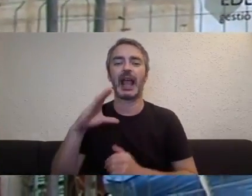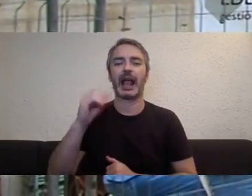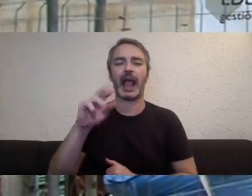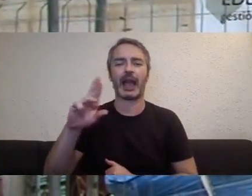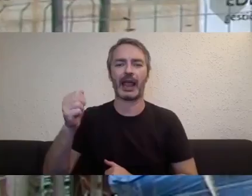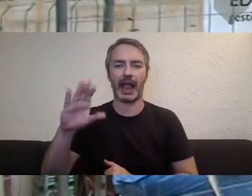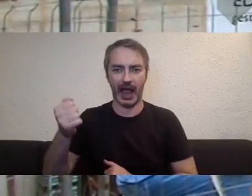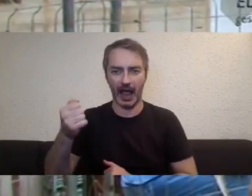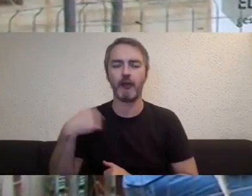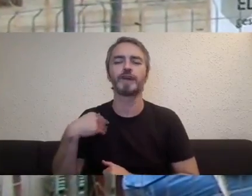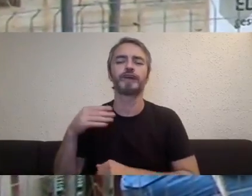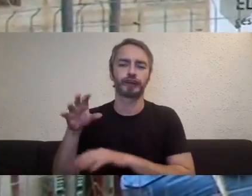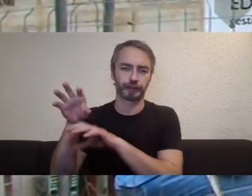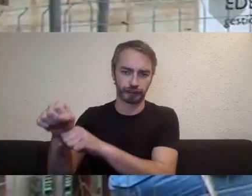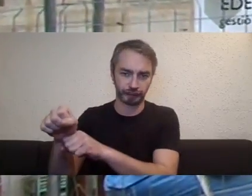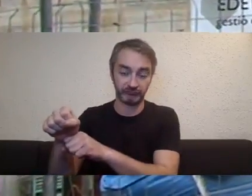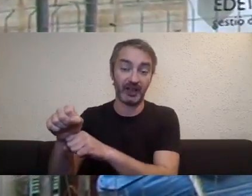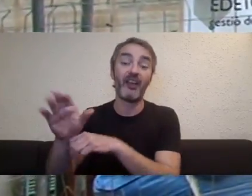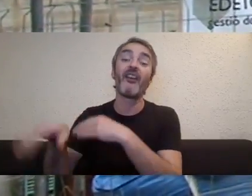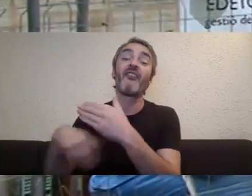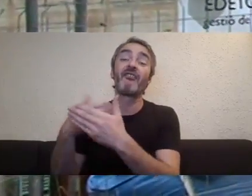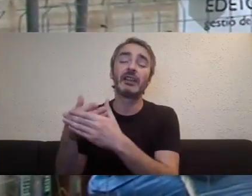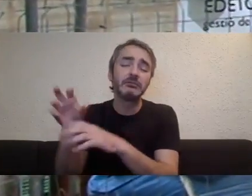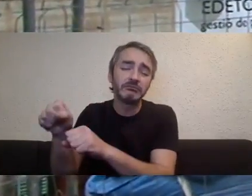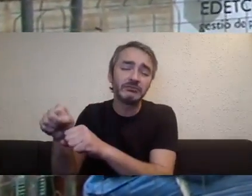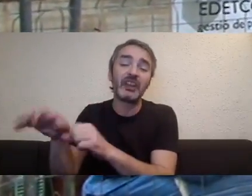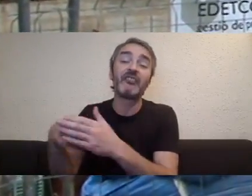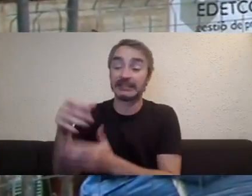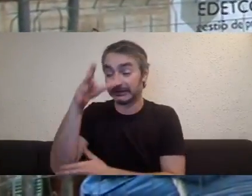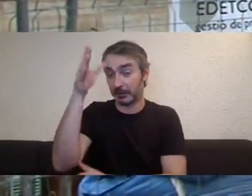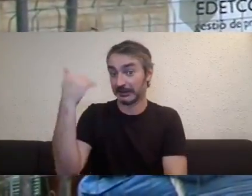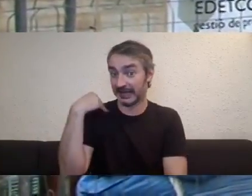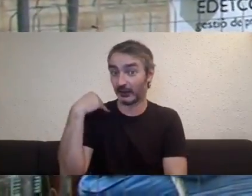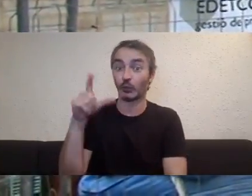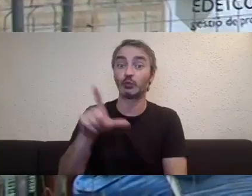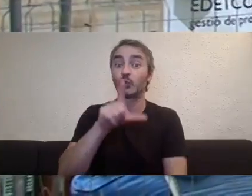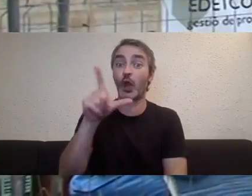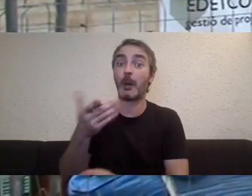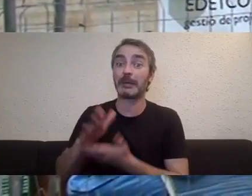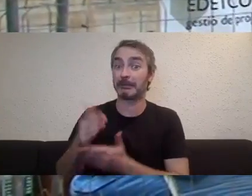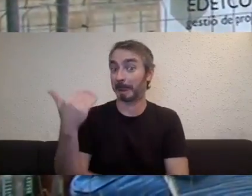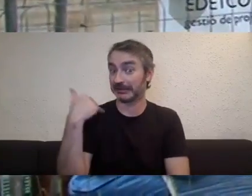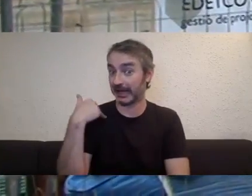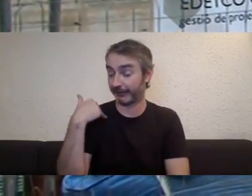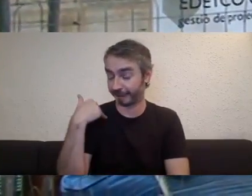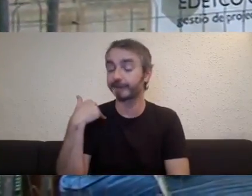s'ocupa la Carraca, que es manté ocupada ja fins a l'enderroc de les cases a l'estiu passat, al juliol de l'any